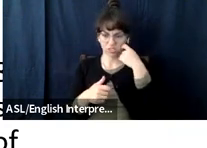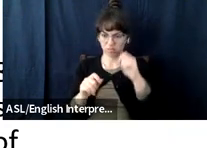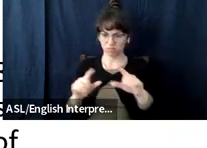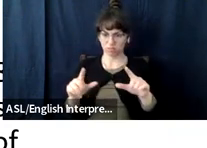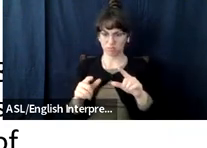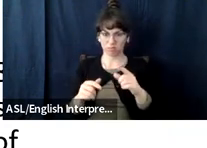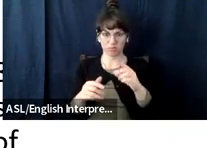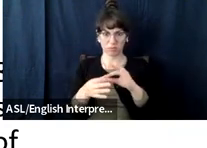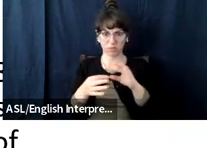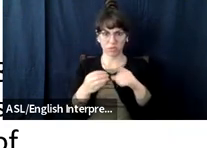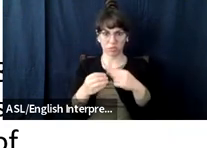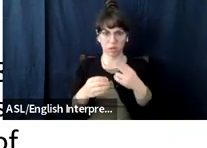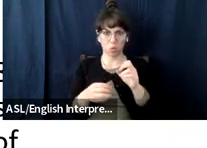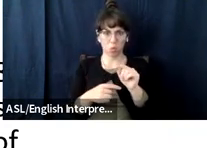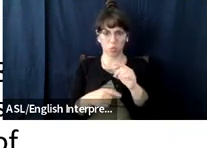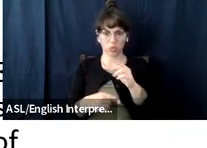muted me so.